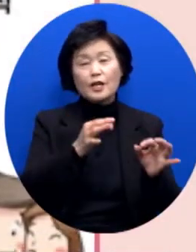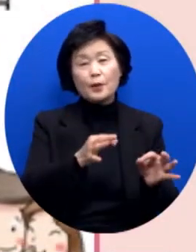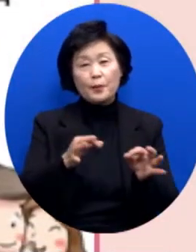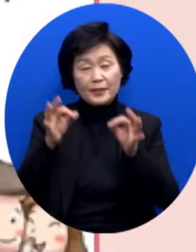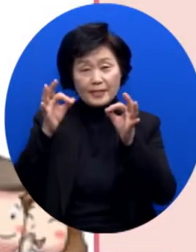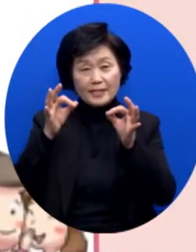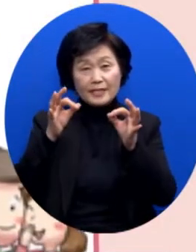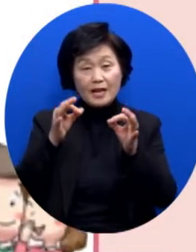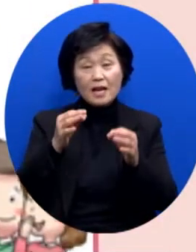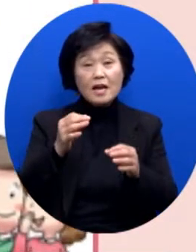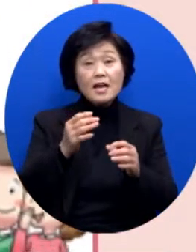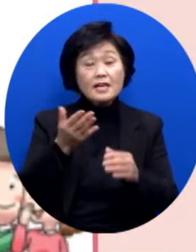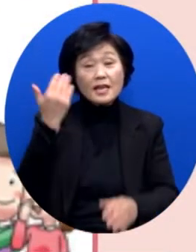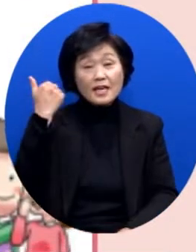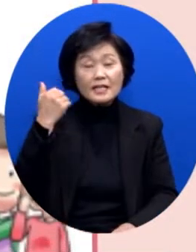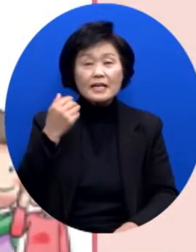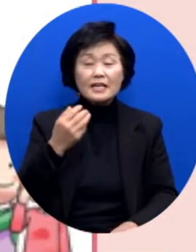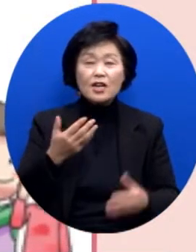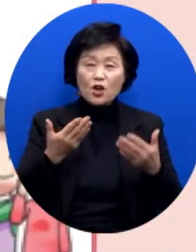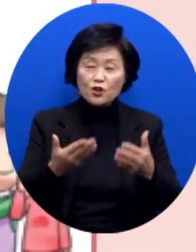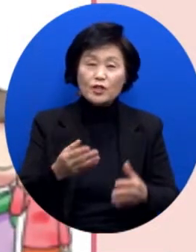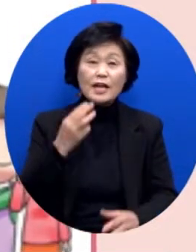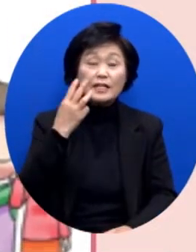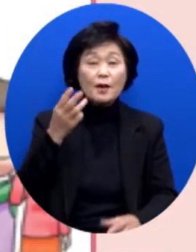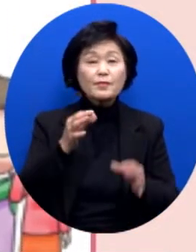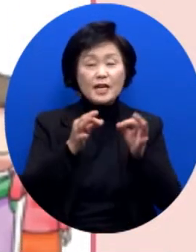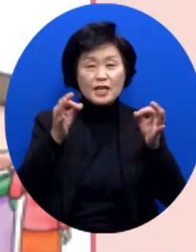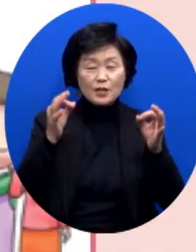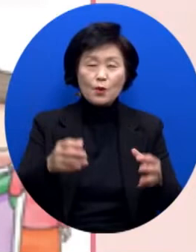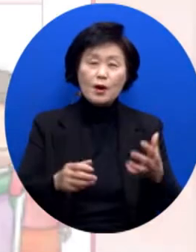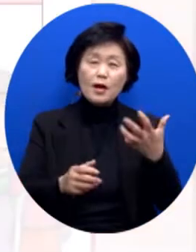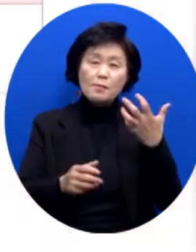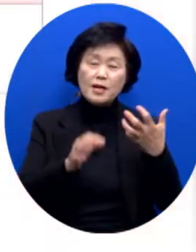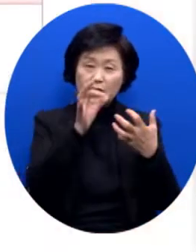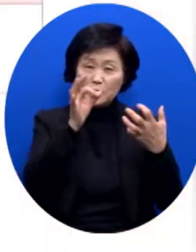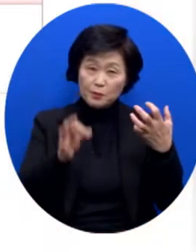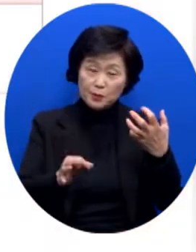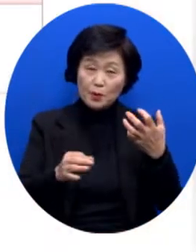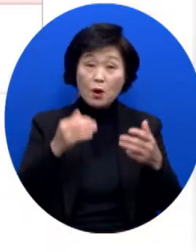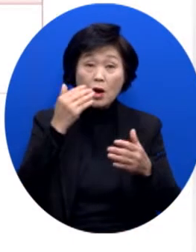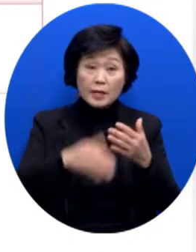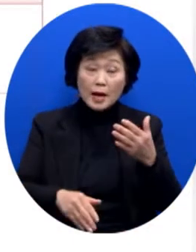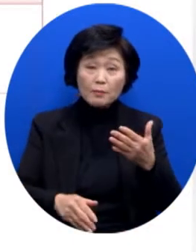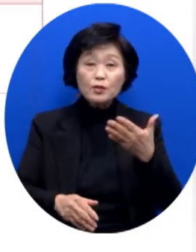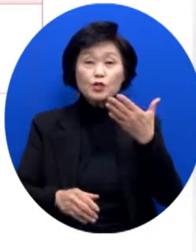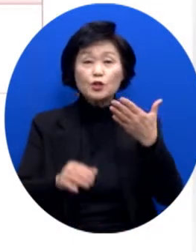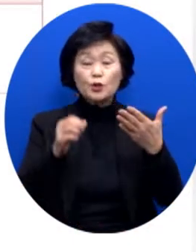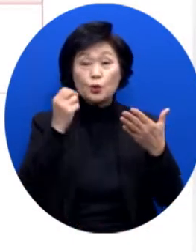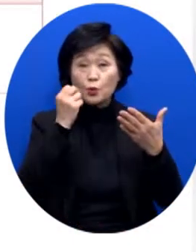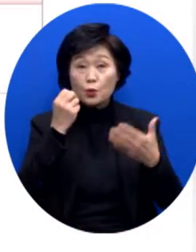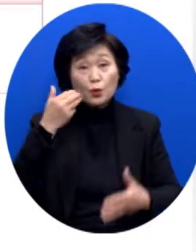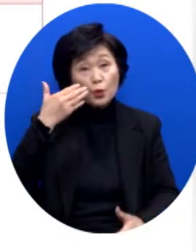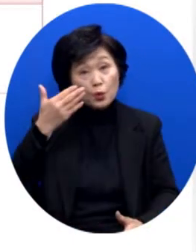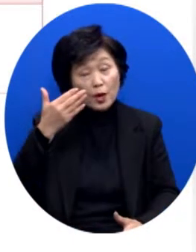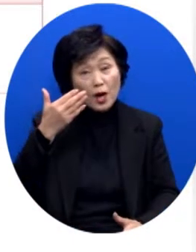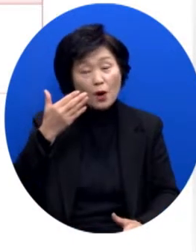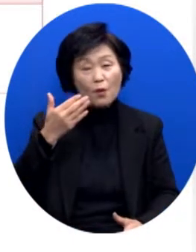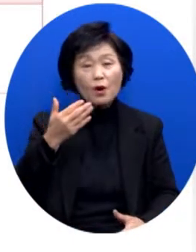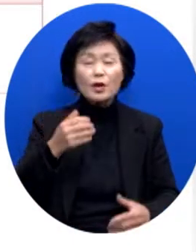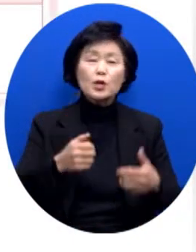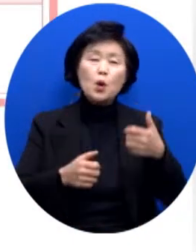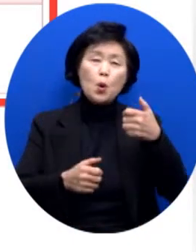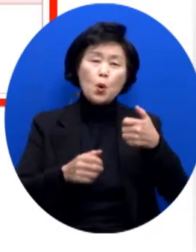기존에는 휴직 기간 첫 3개월동안 통상 임금의 80% 를 나머지 9개 월은 임금의 50% 를 지급